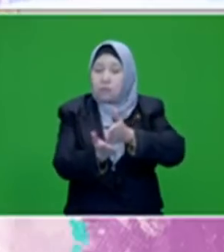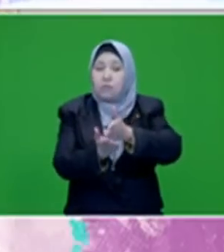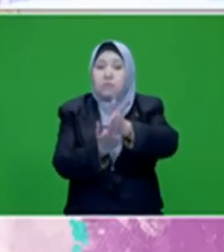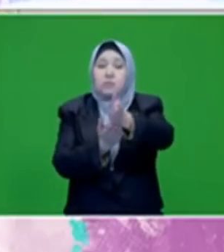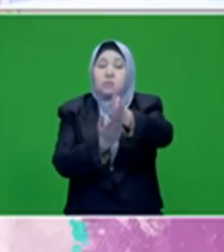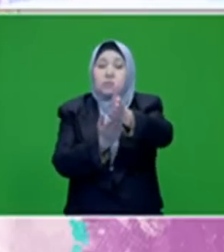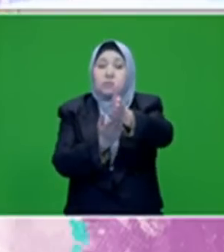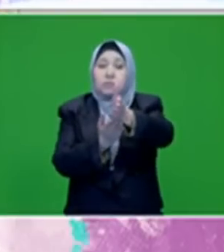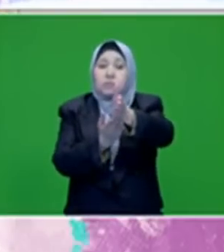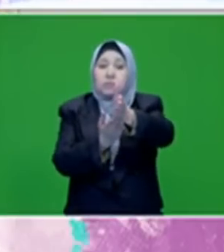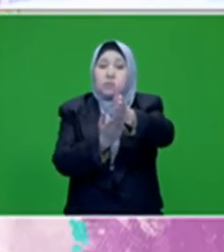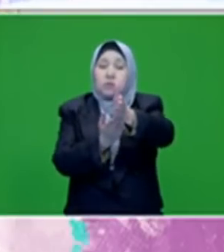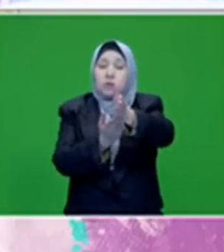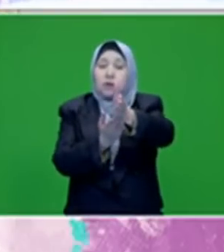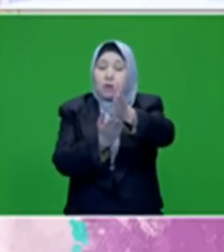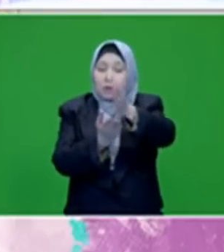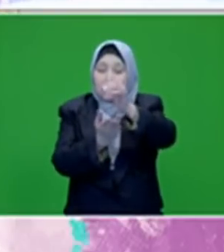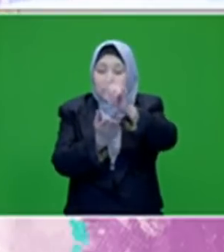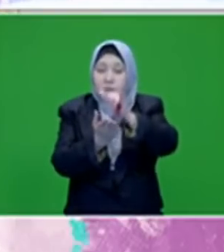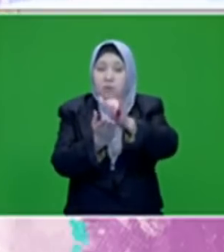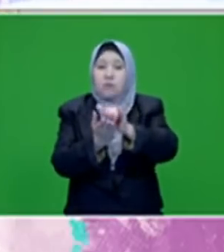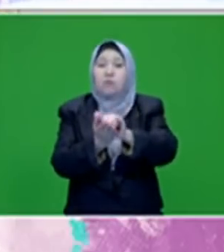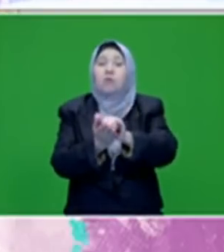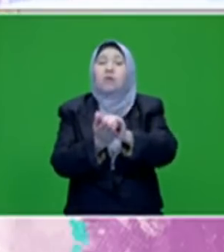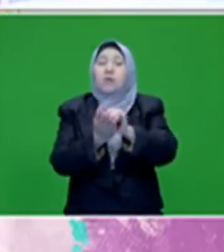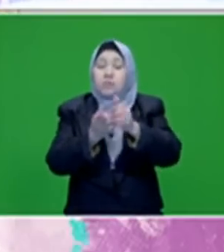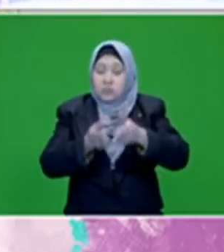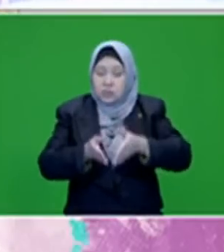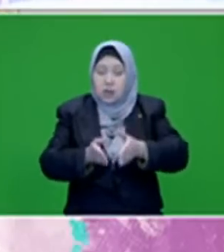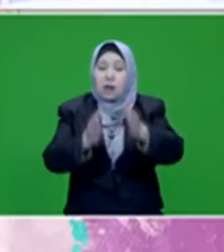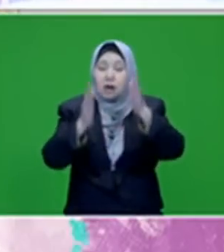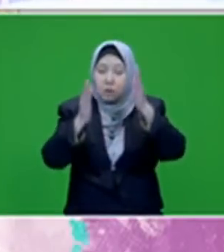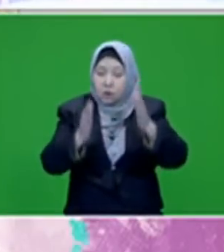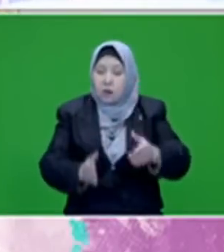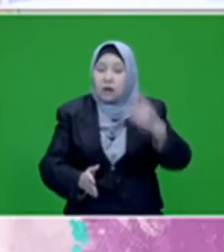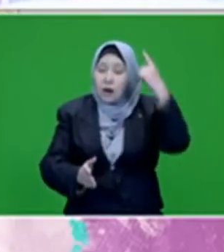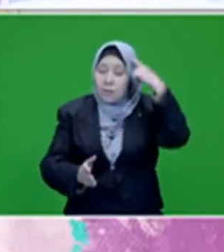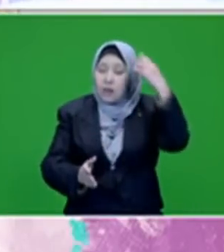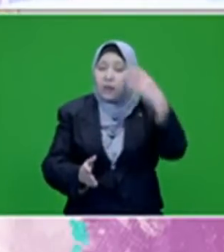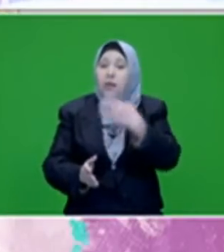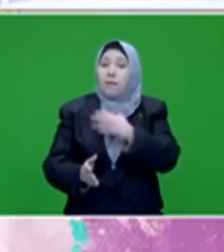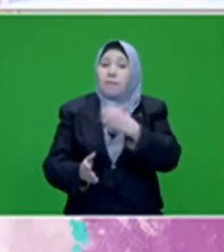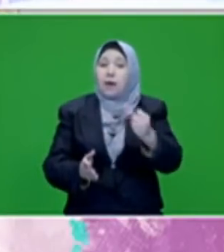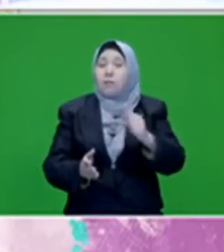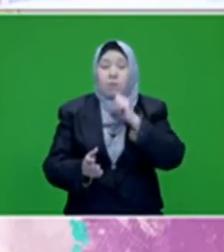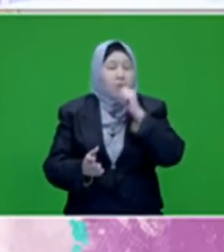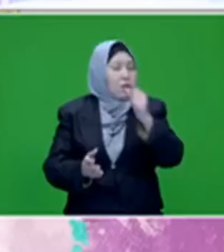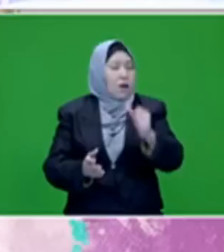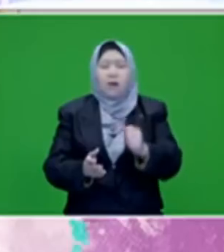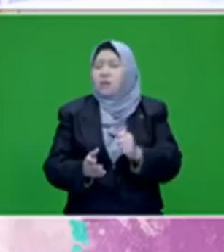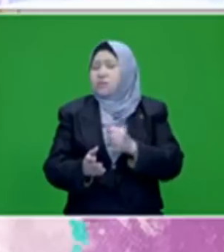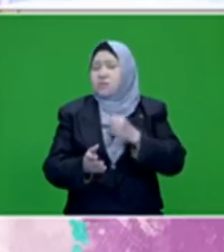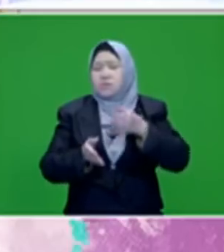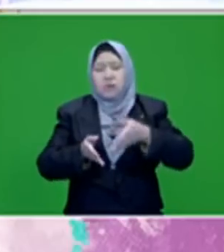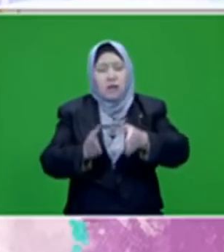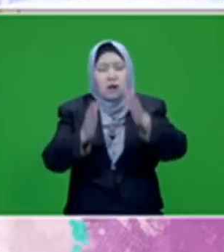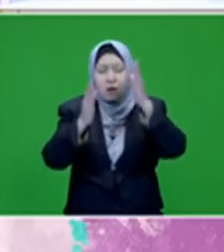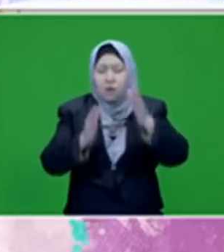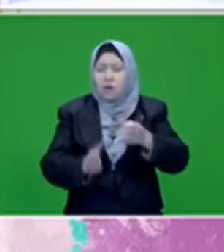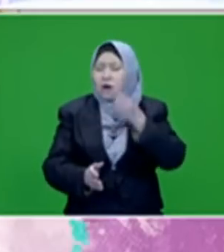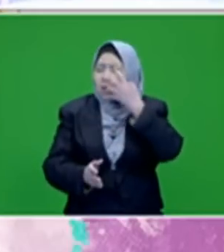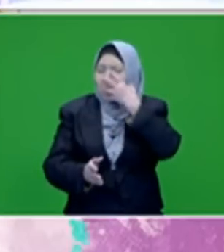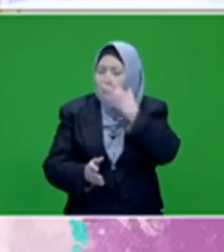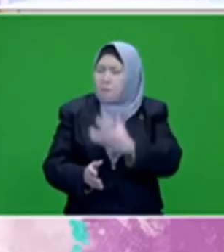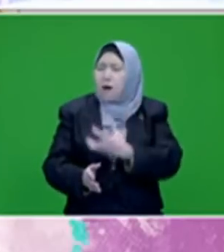المستقيم صراط الذين أنعمت عليهم غير